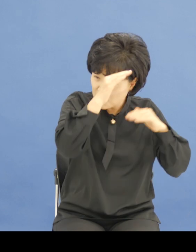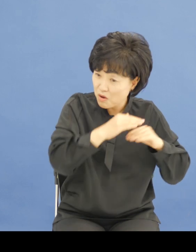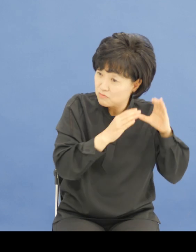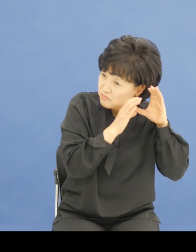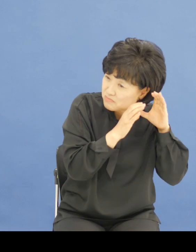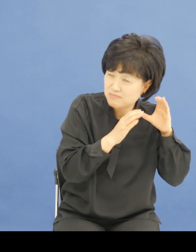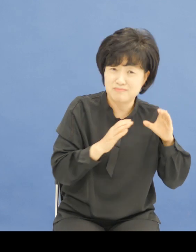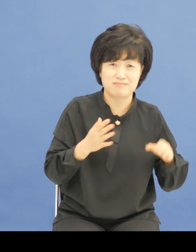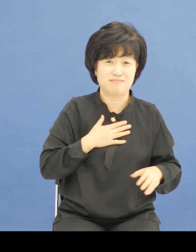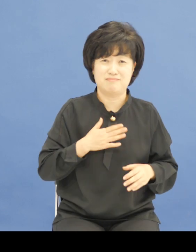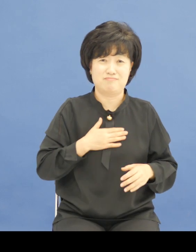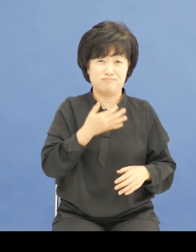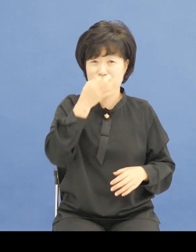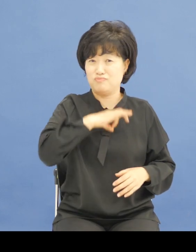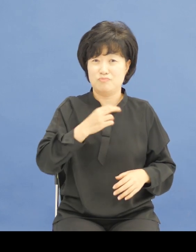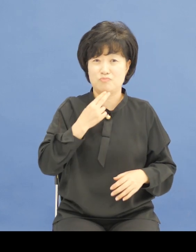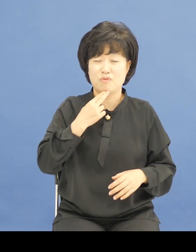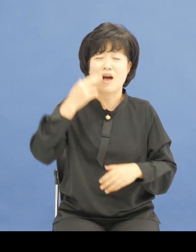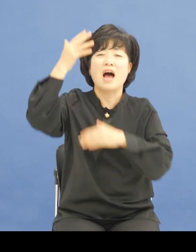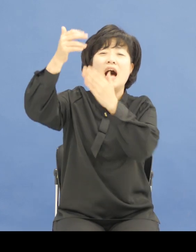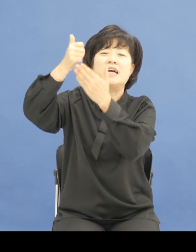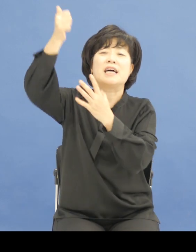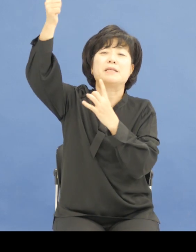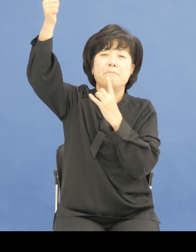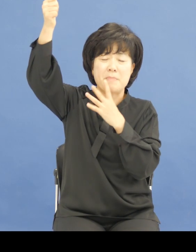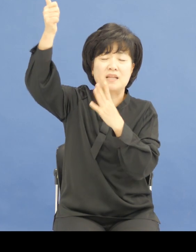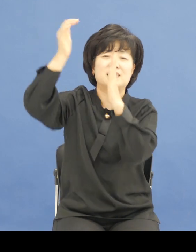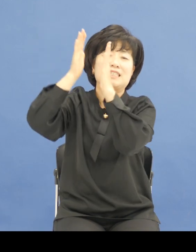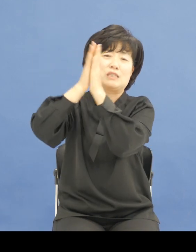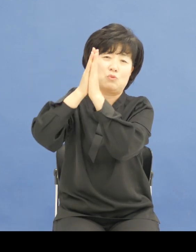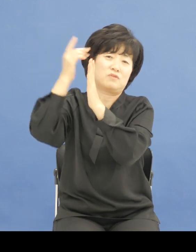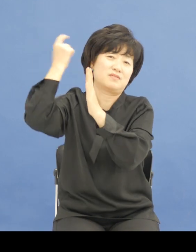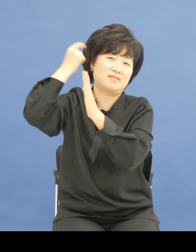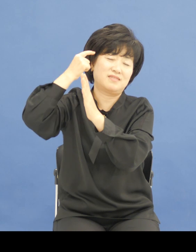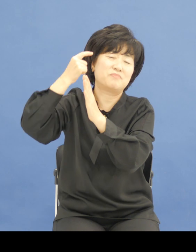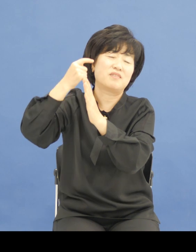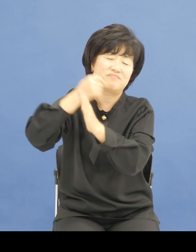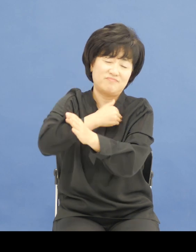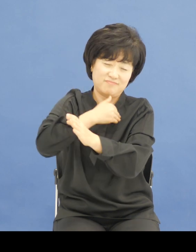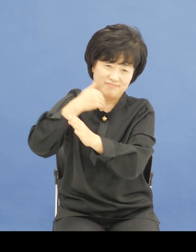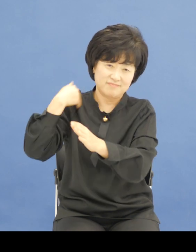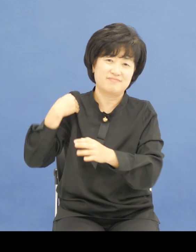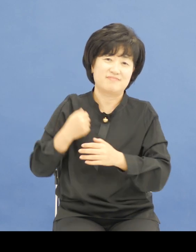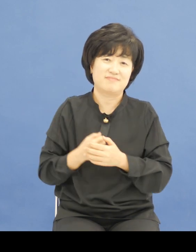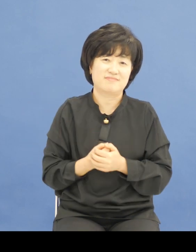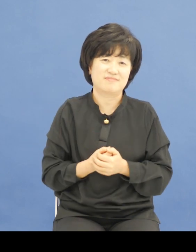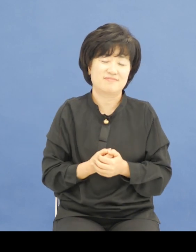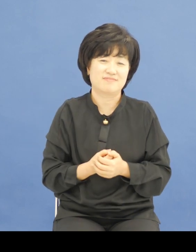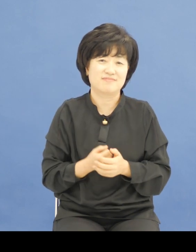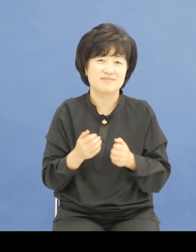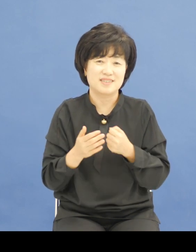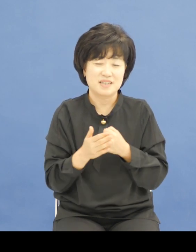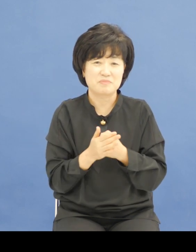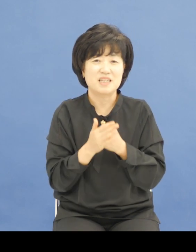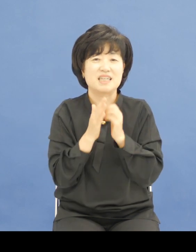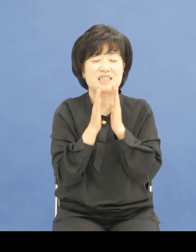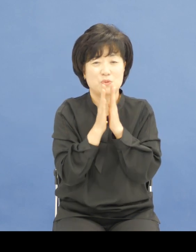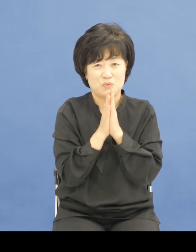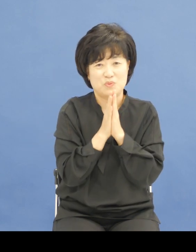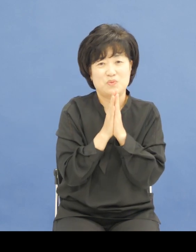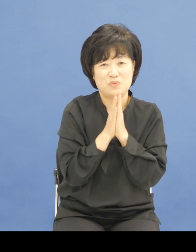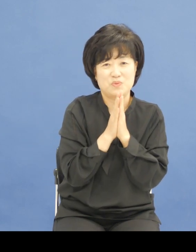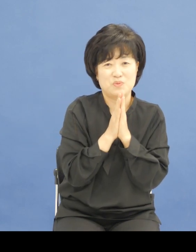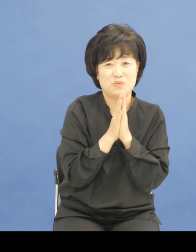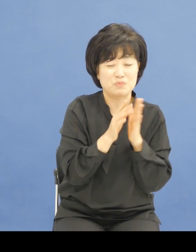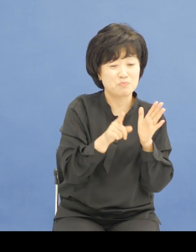든 그렇죠, 거죠. 그렇죠. 그거 해서 요즘은 기도도 조심하게 하고 네.